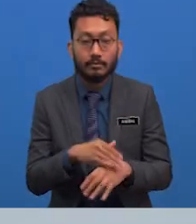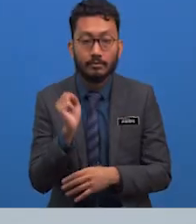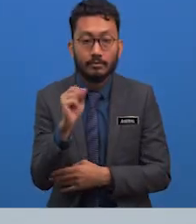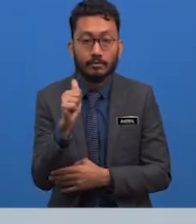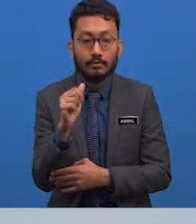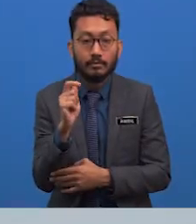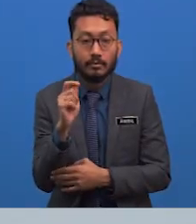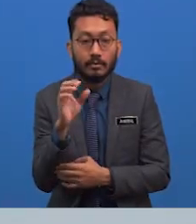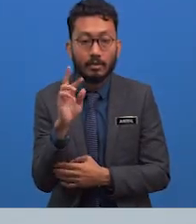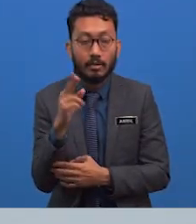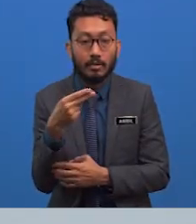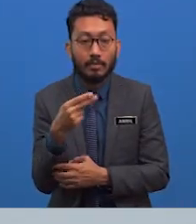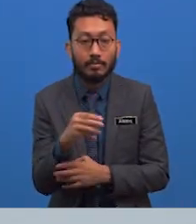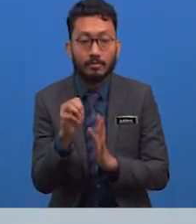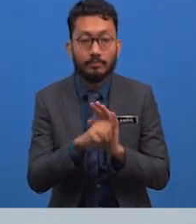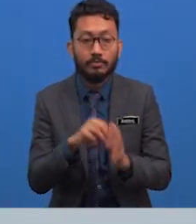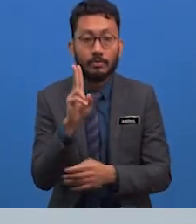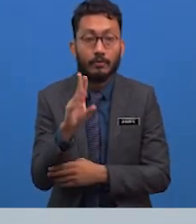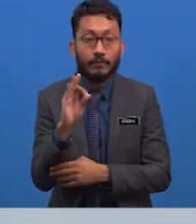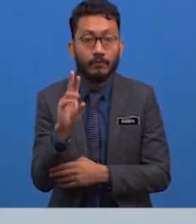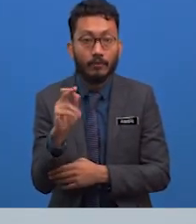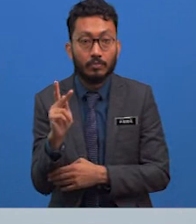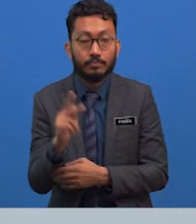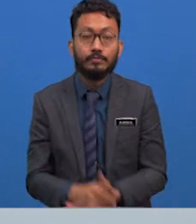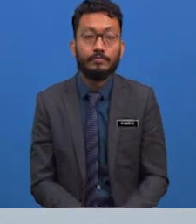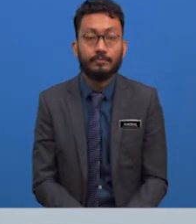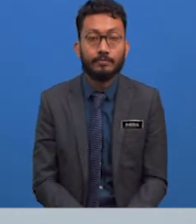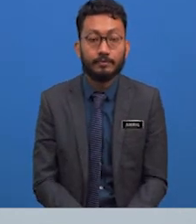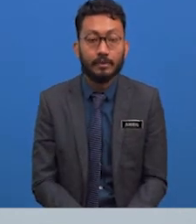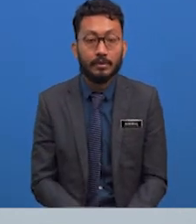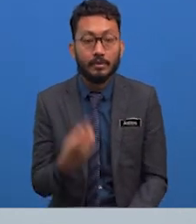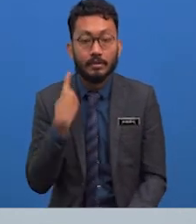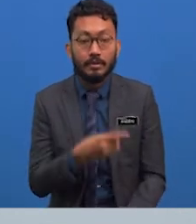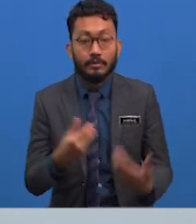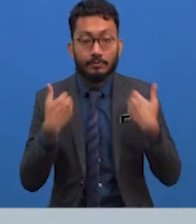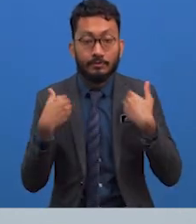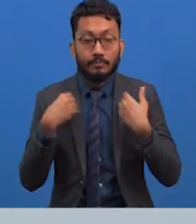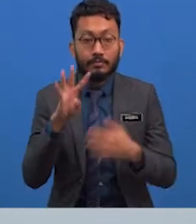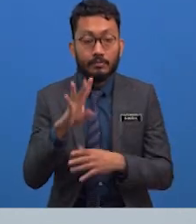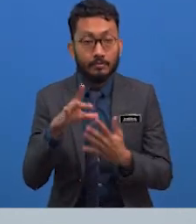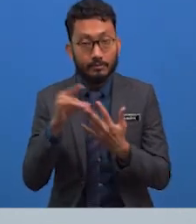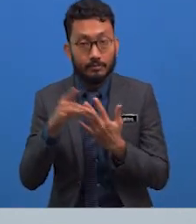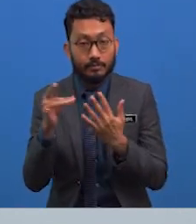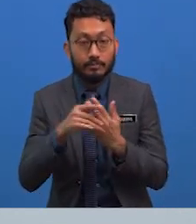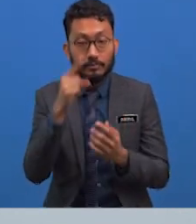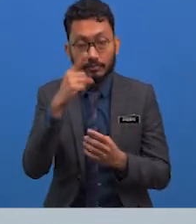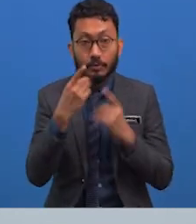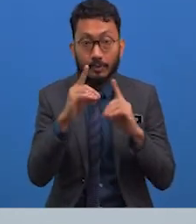Tentukan sudut dongak F dari R. Kita ada empat pilihan